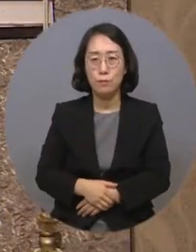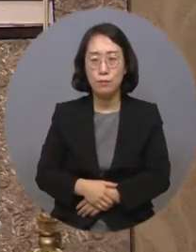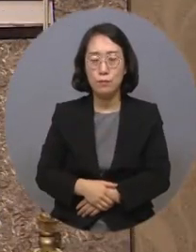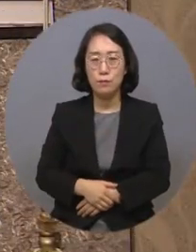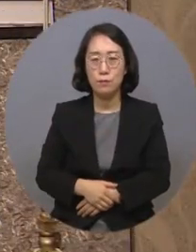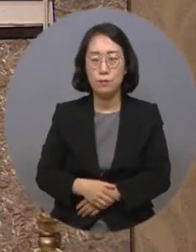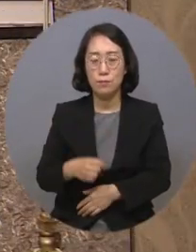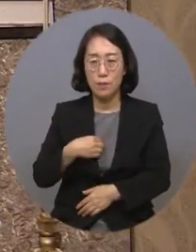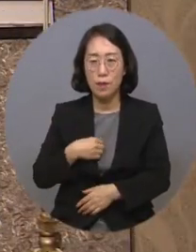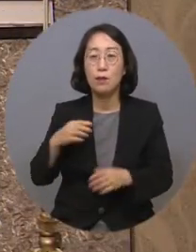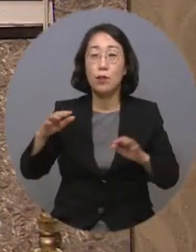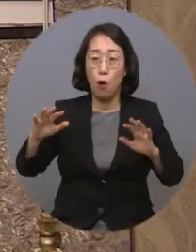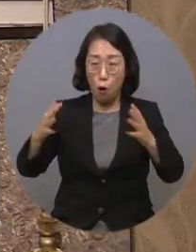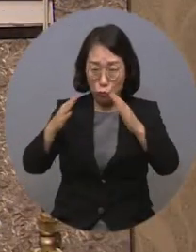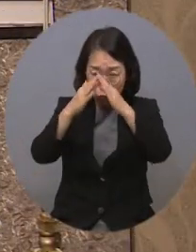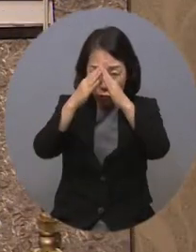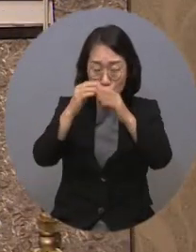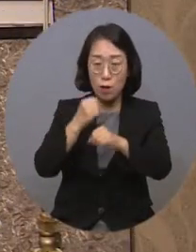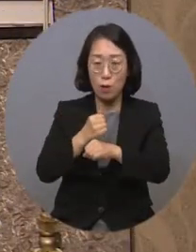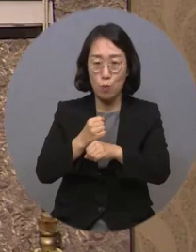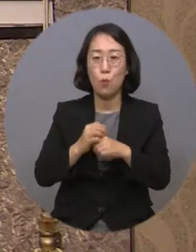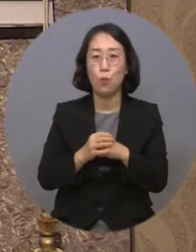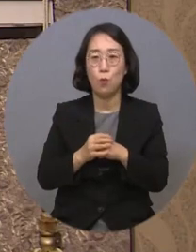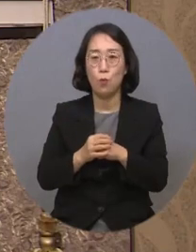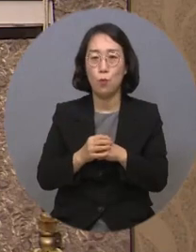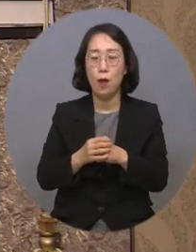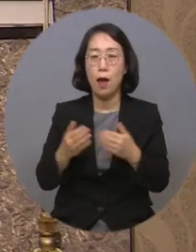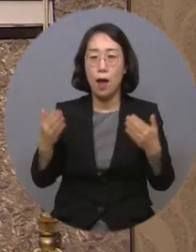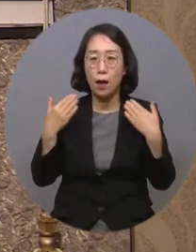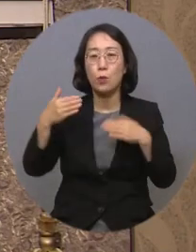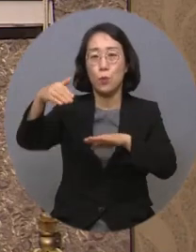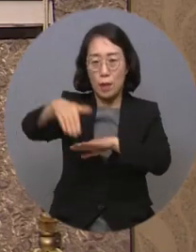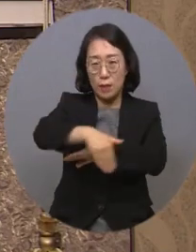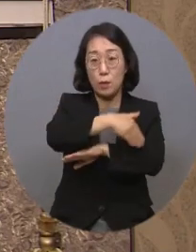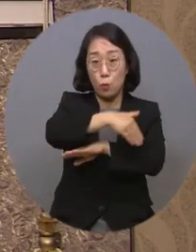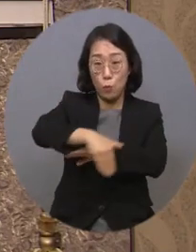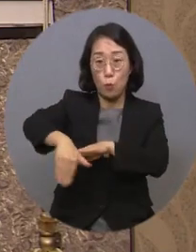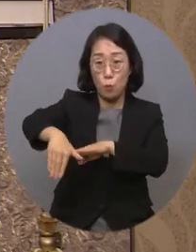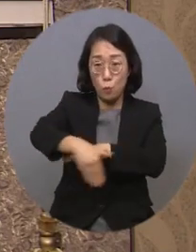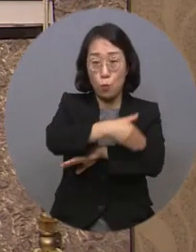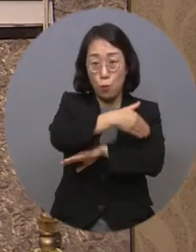저는 건축하고 또 이렇게 학교 다니고 하면서 네.